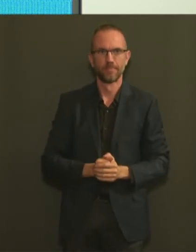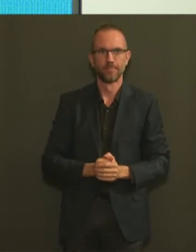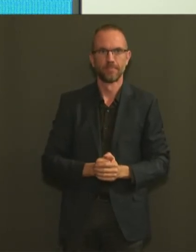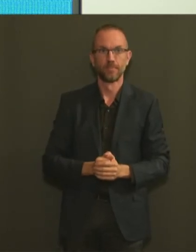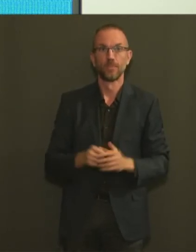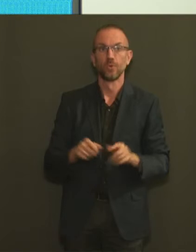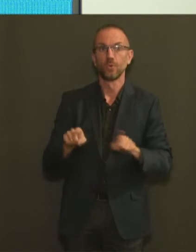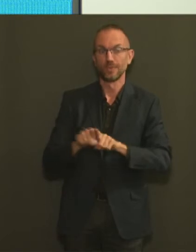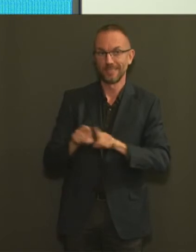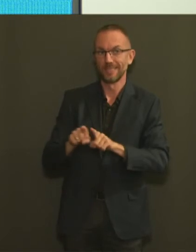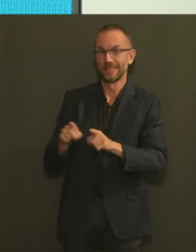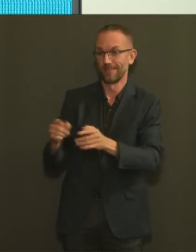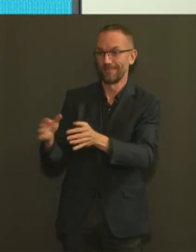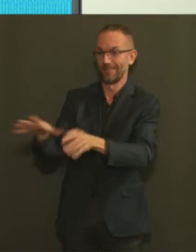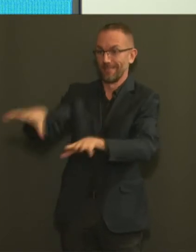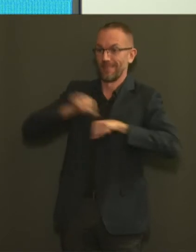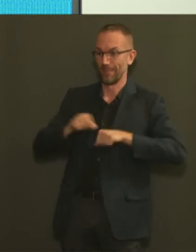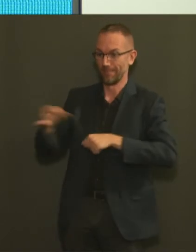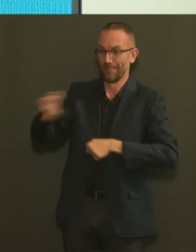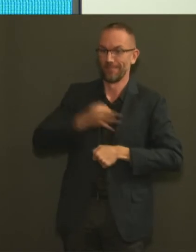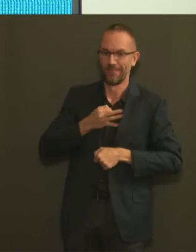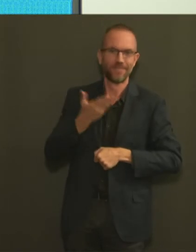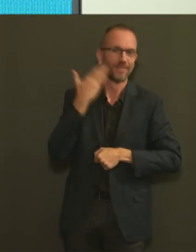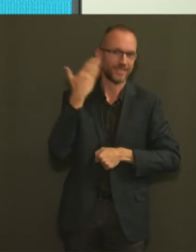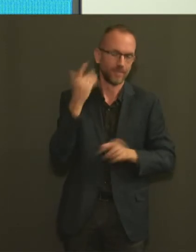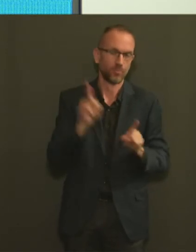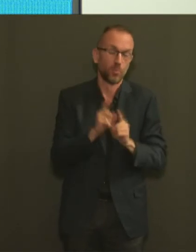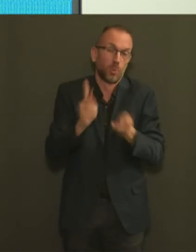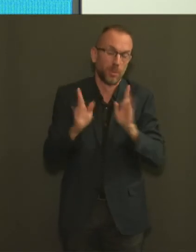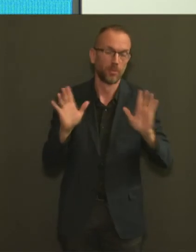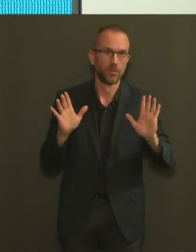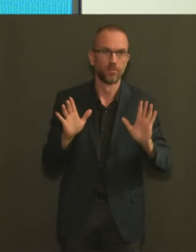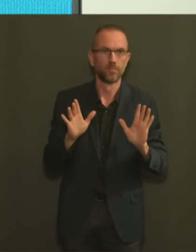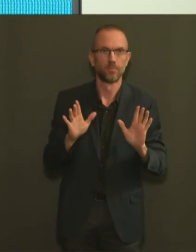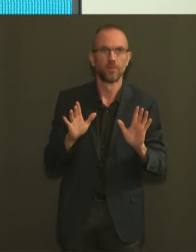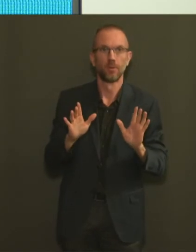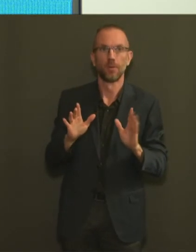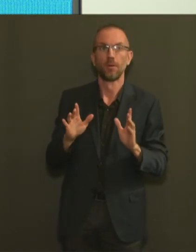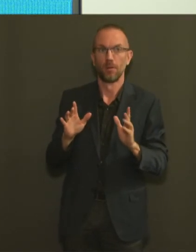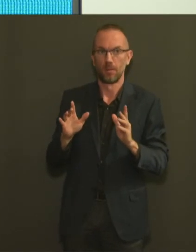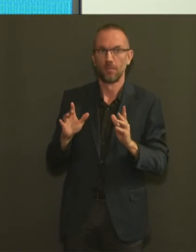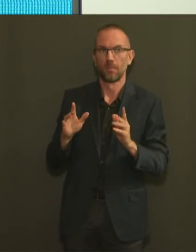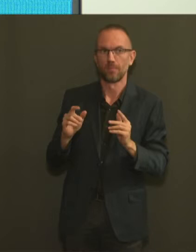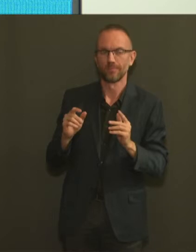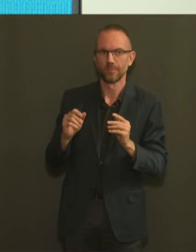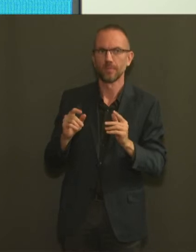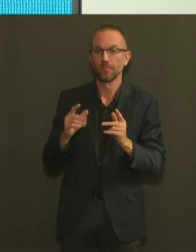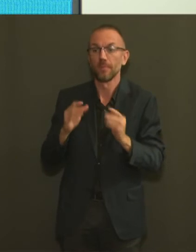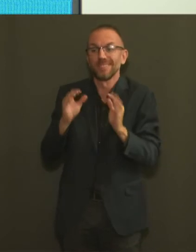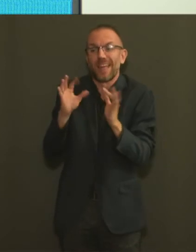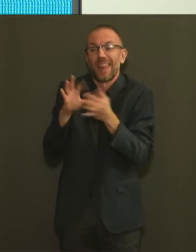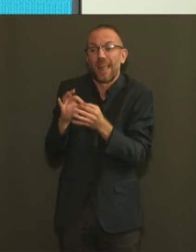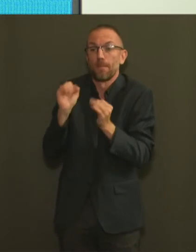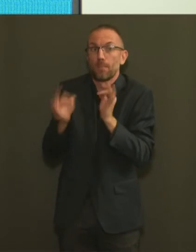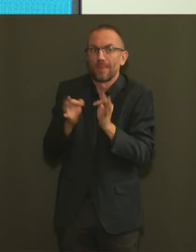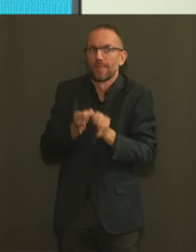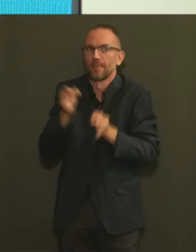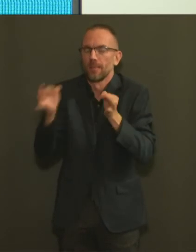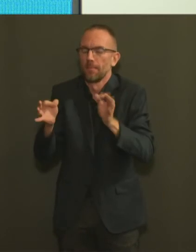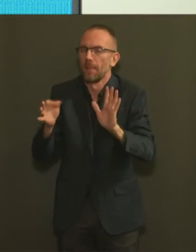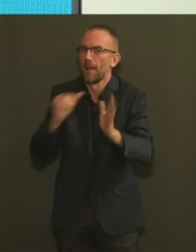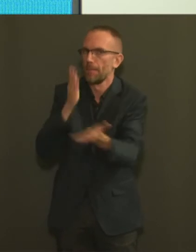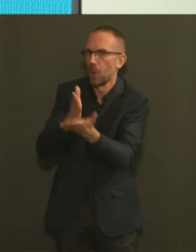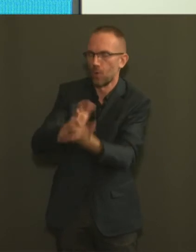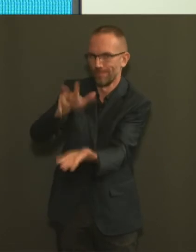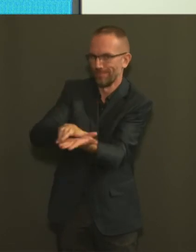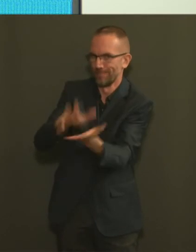contagiosité augmentée est possible mais n'est pas encore certaine pour la souche qui est maintenant dominante en grande bretagne